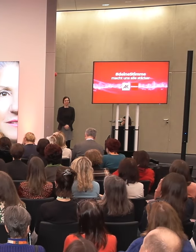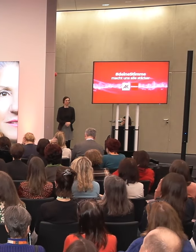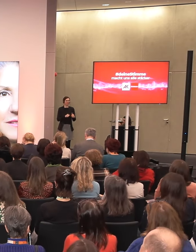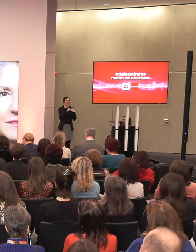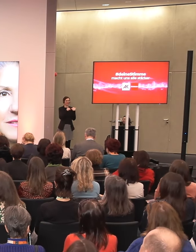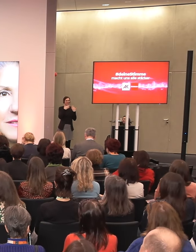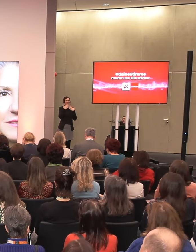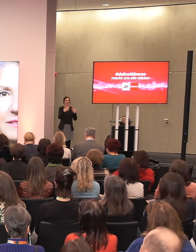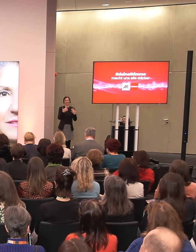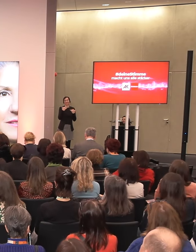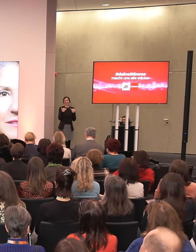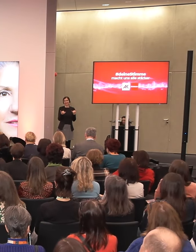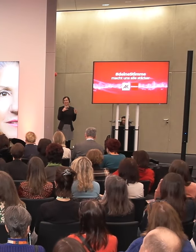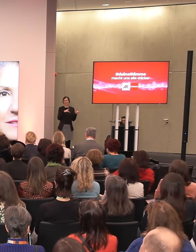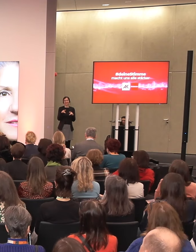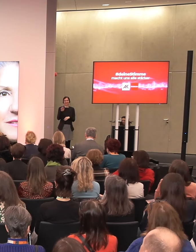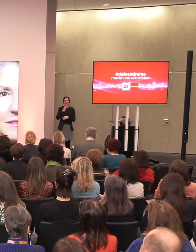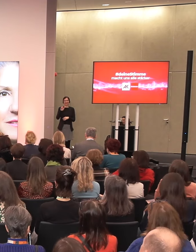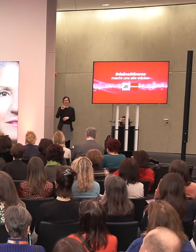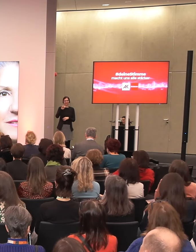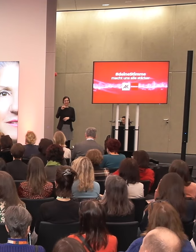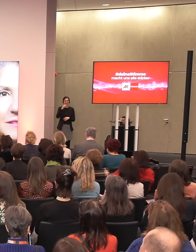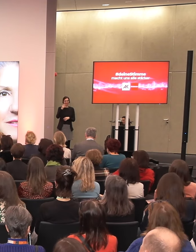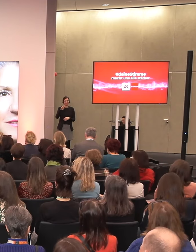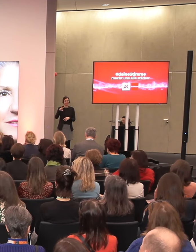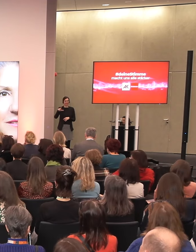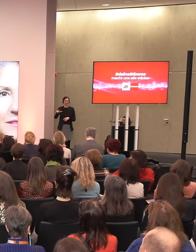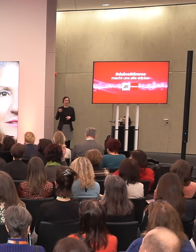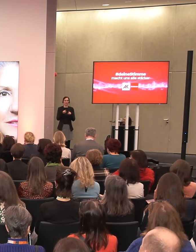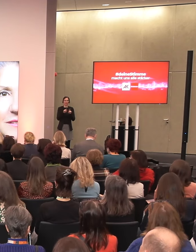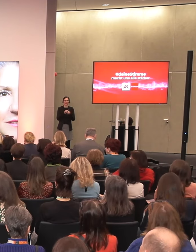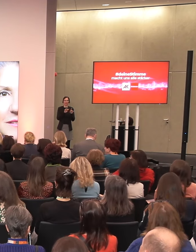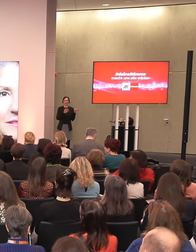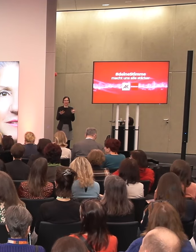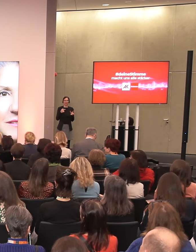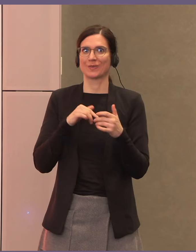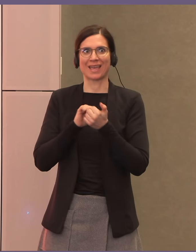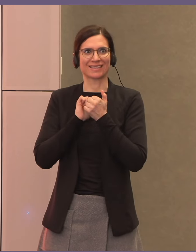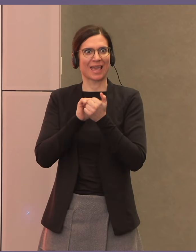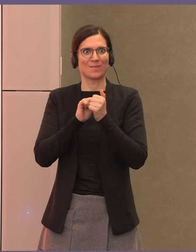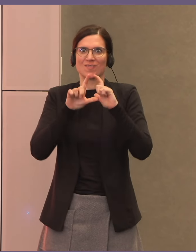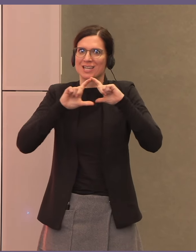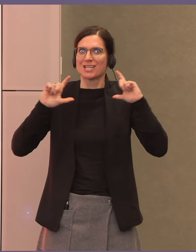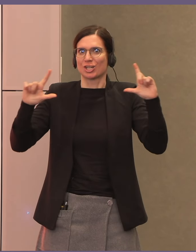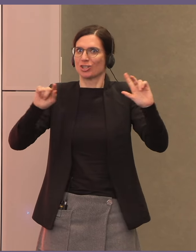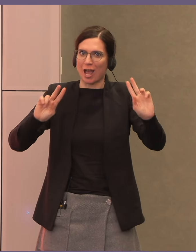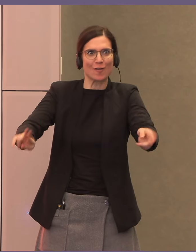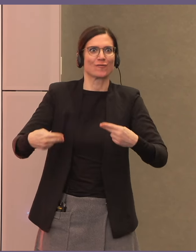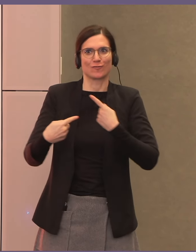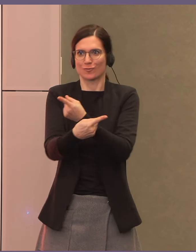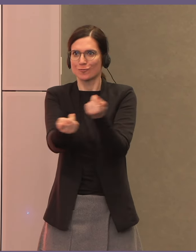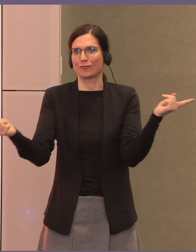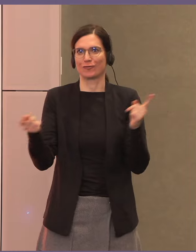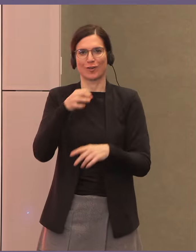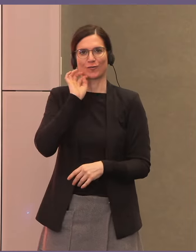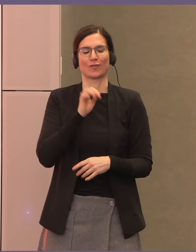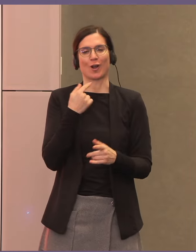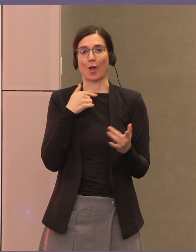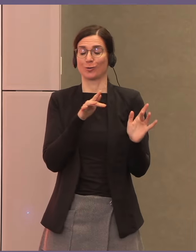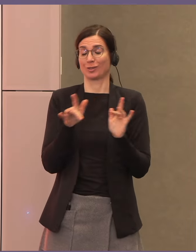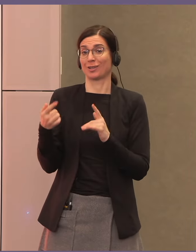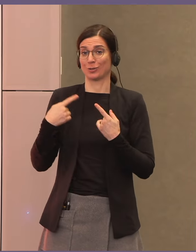Herzlichen Dank an dieser Stelle an Renate Anderl und danke auch für diesen kämpferischen Aufruf an uns Frauen als